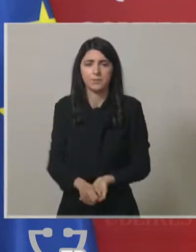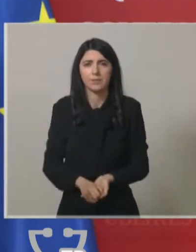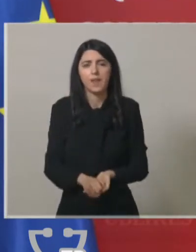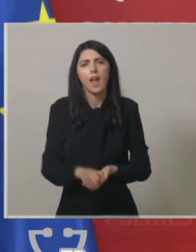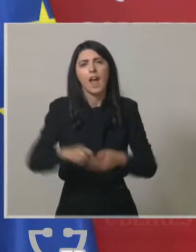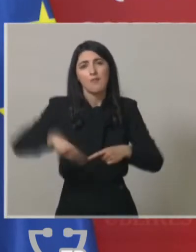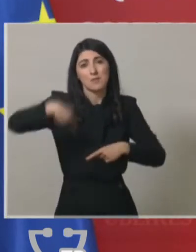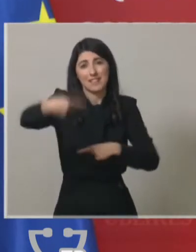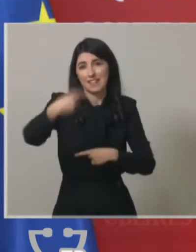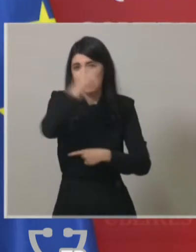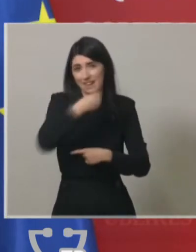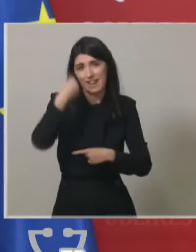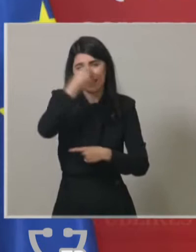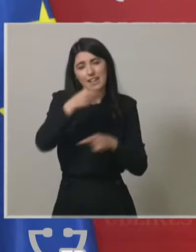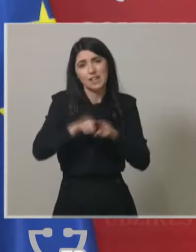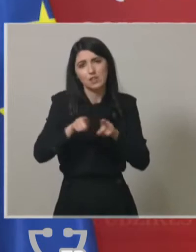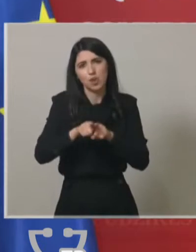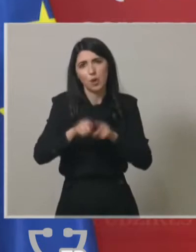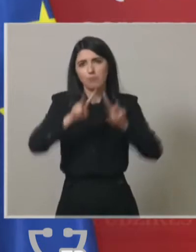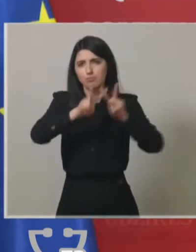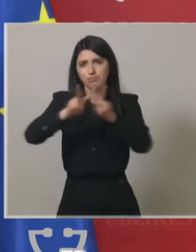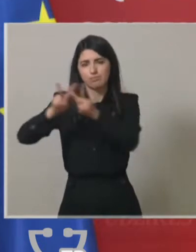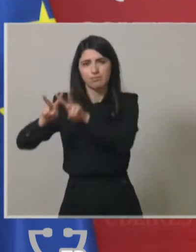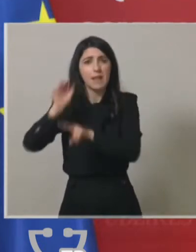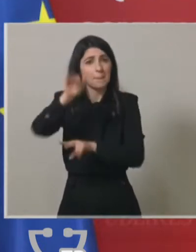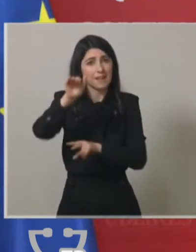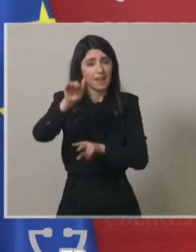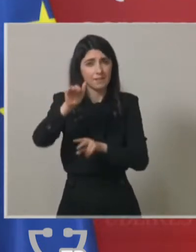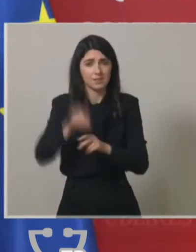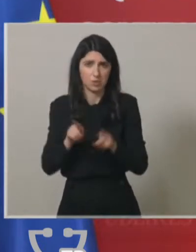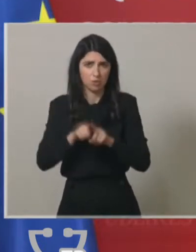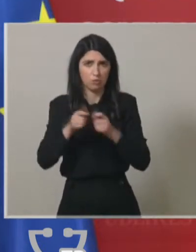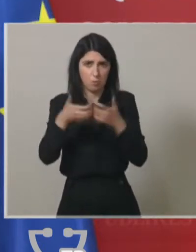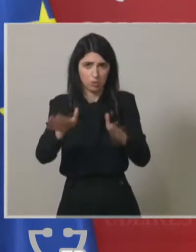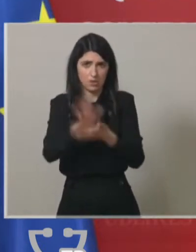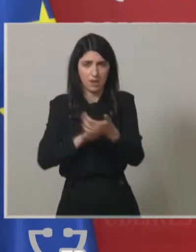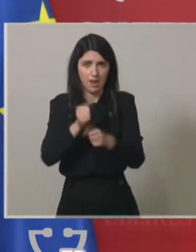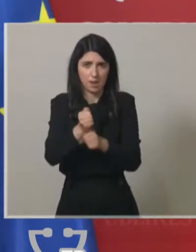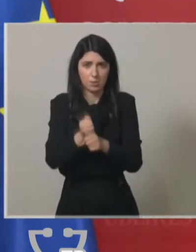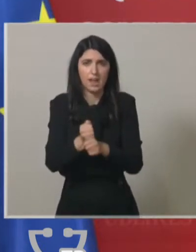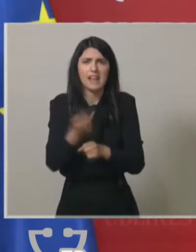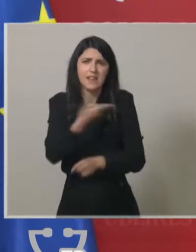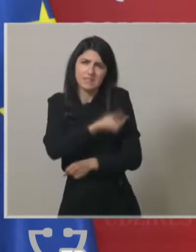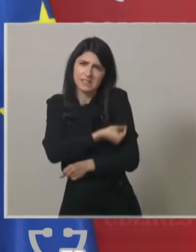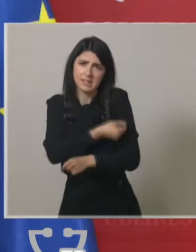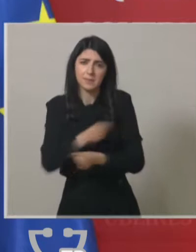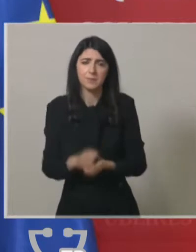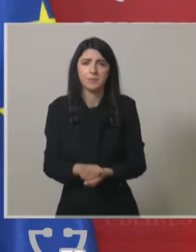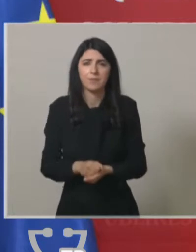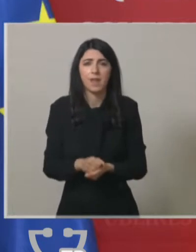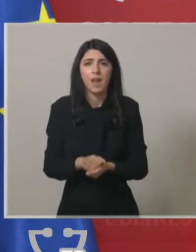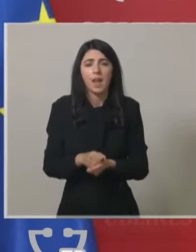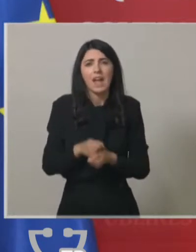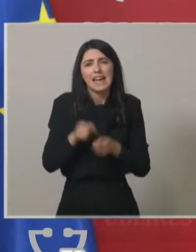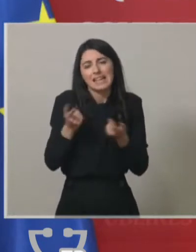Од следната недела ќе биде функционален и сајтот за пријавување за вакцинација. При тоа